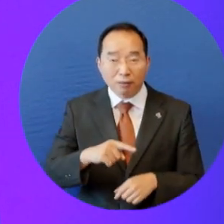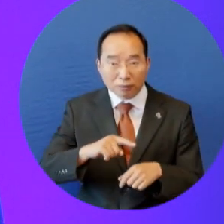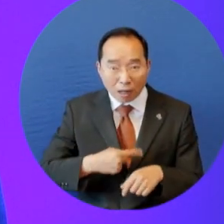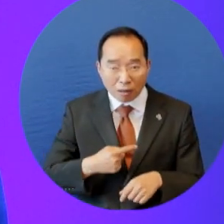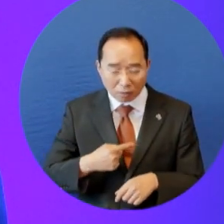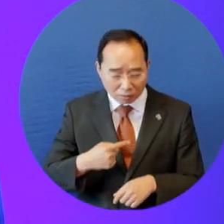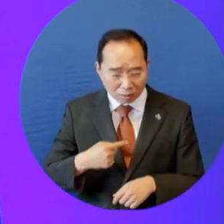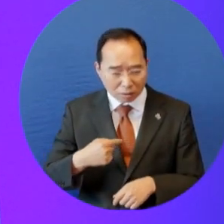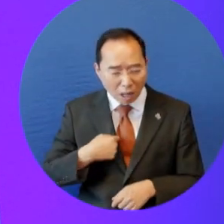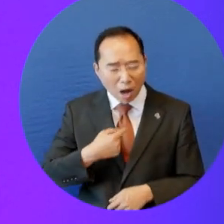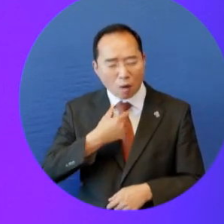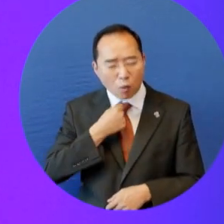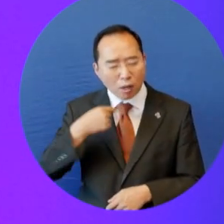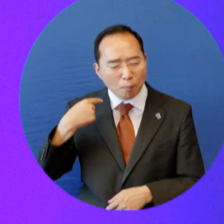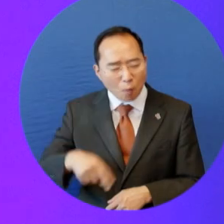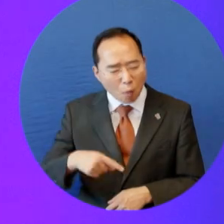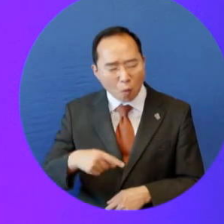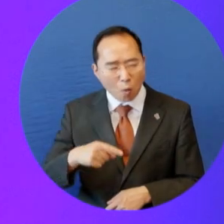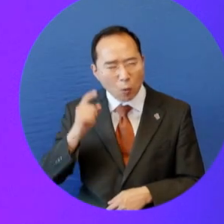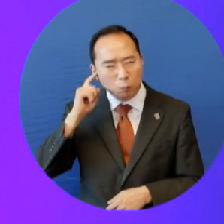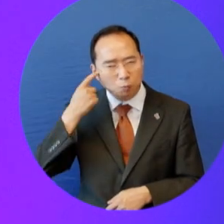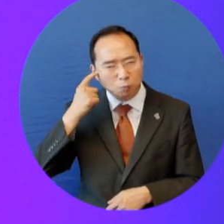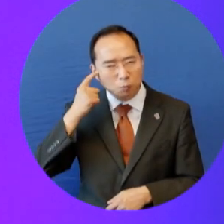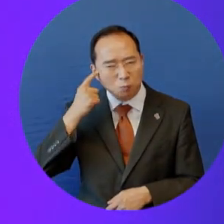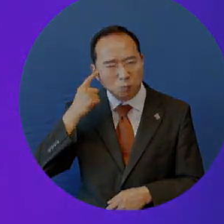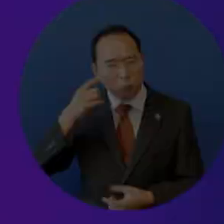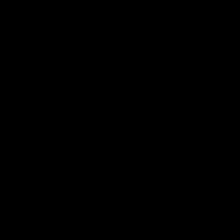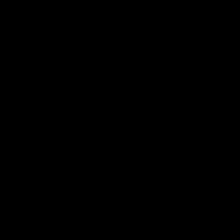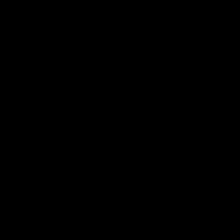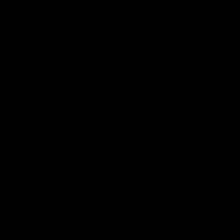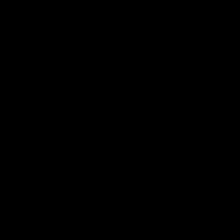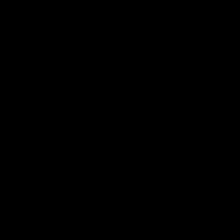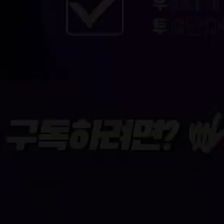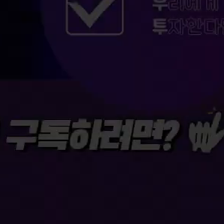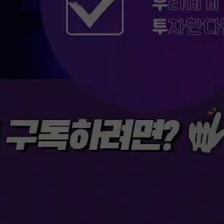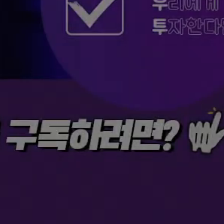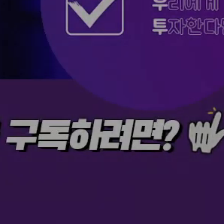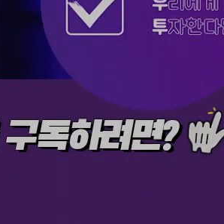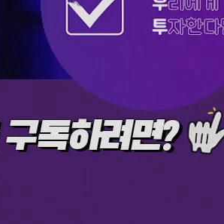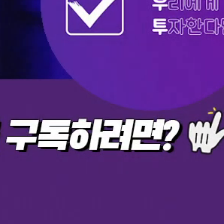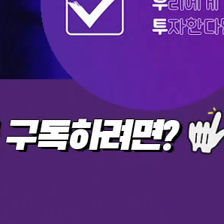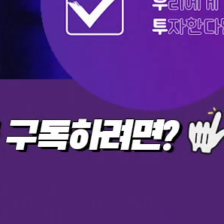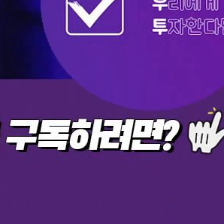저 자신에게 내가 뭘 먹고 싶은지를 물어보기 시작했어요.